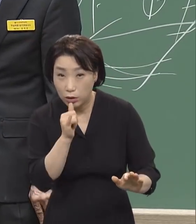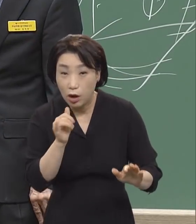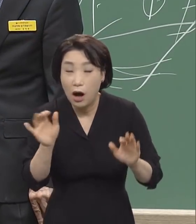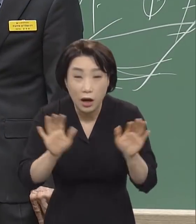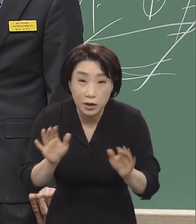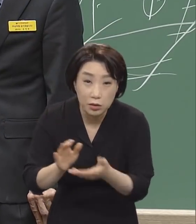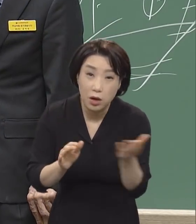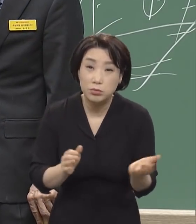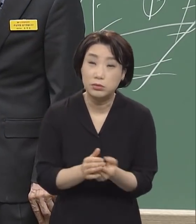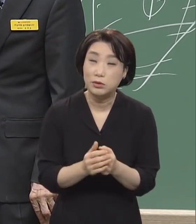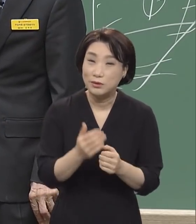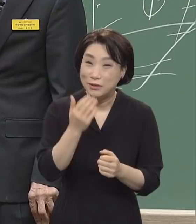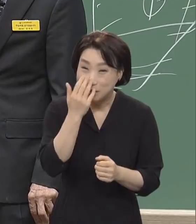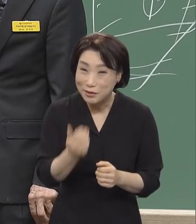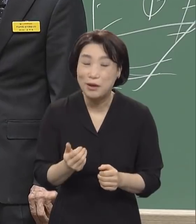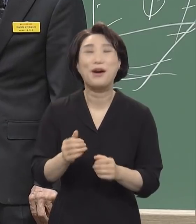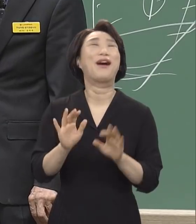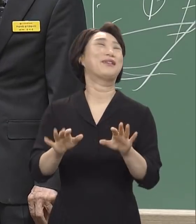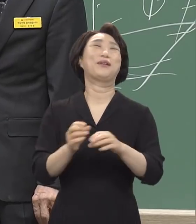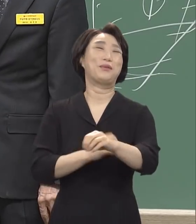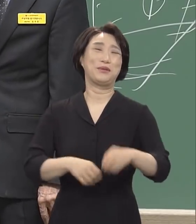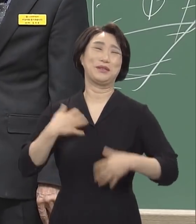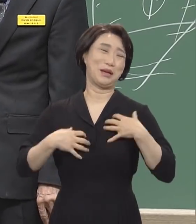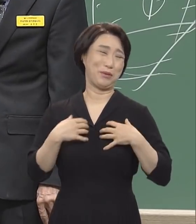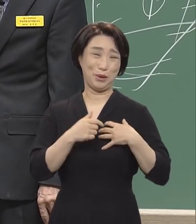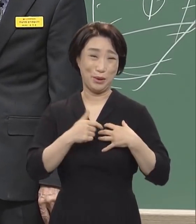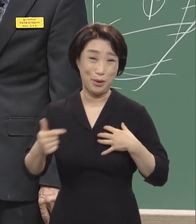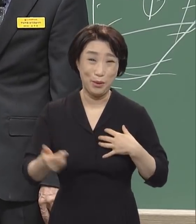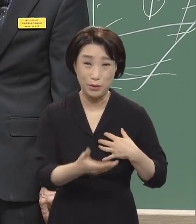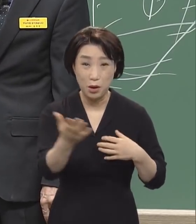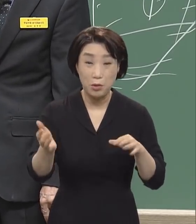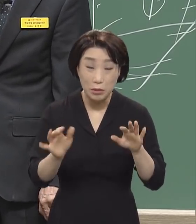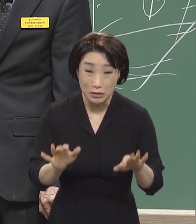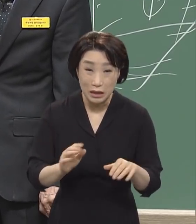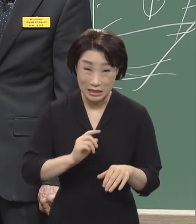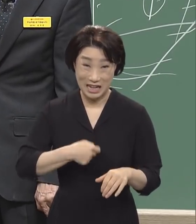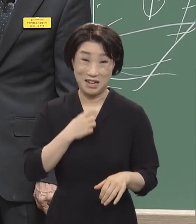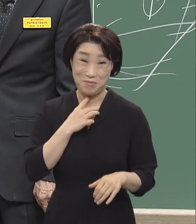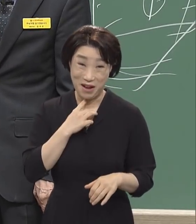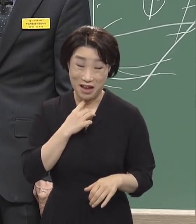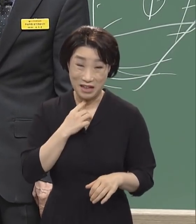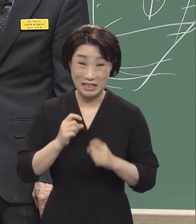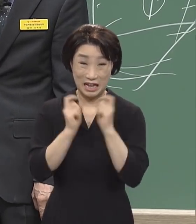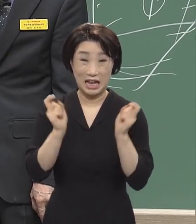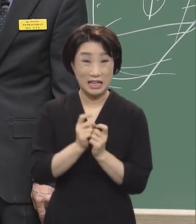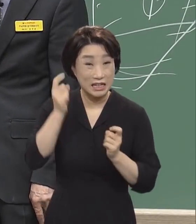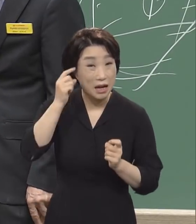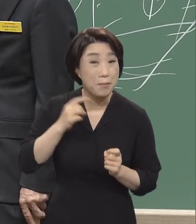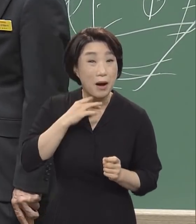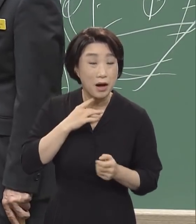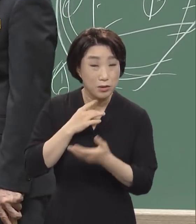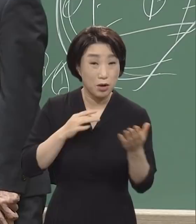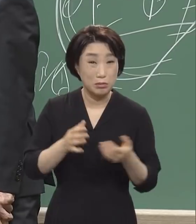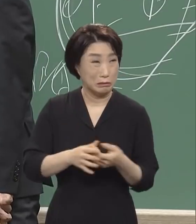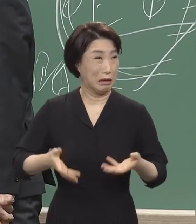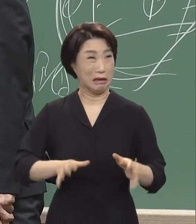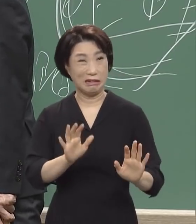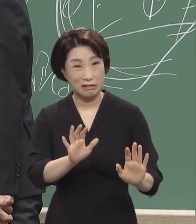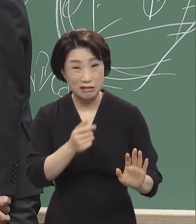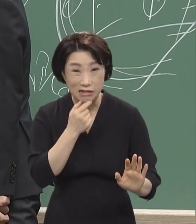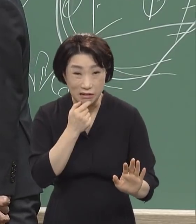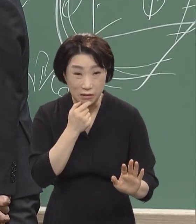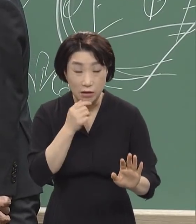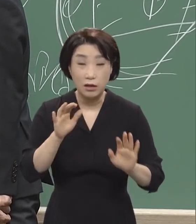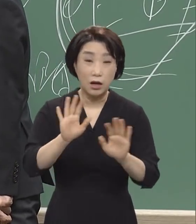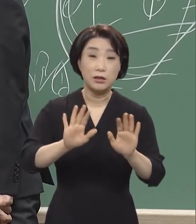힘든 재미가 얼마나 대단한데 극한 이기주의에 자기 개인주의에 희망해서 하나님이